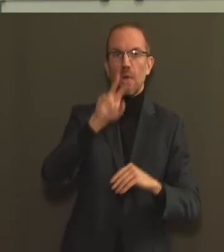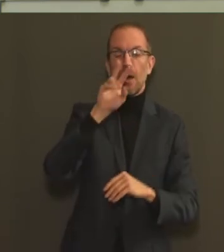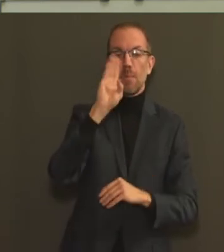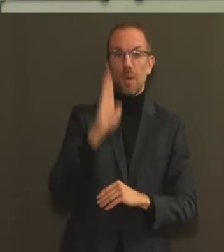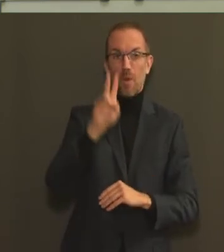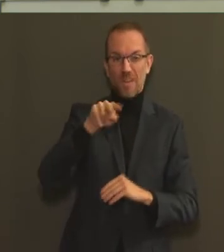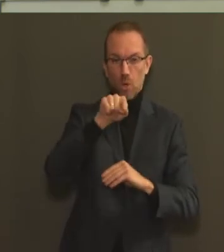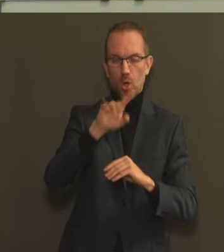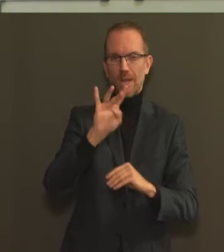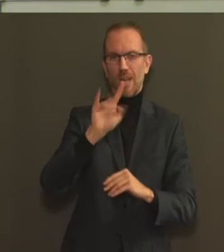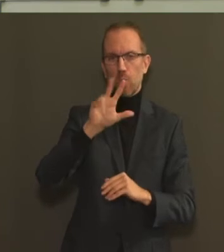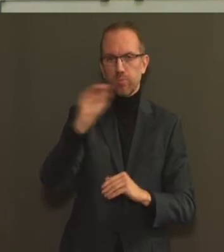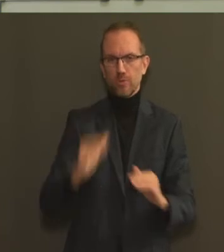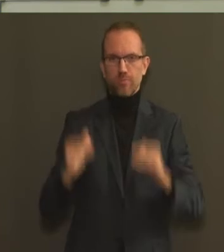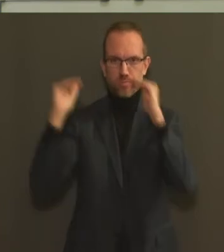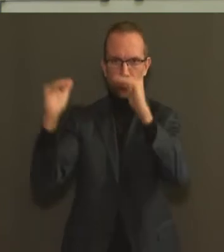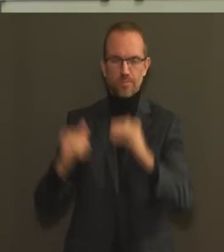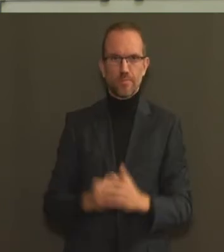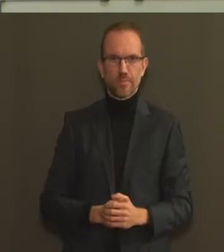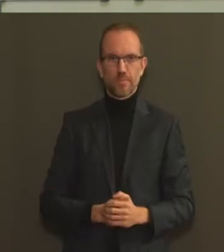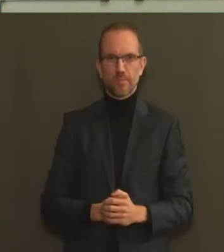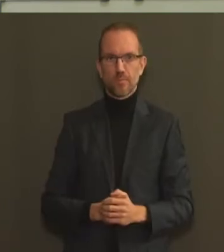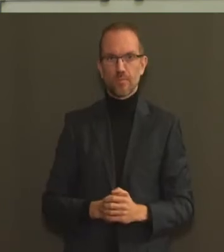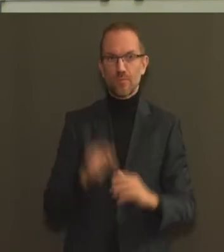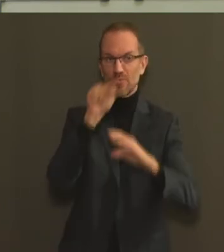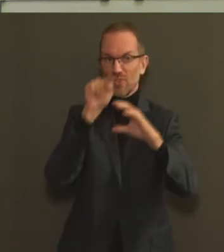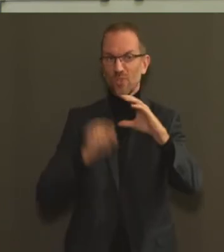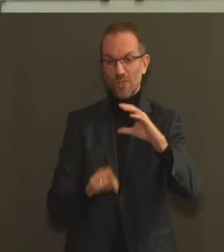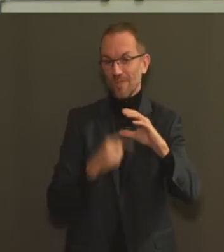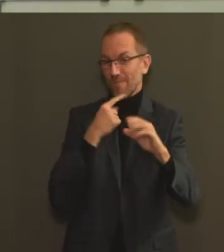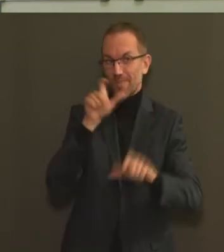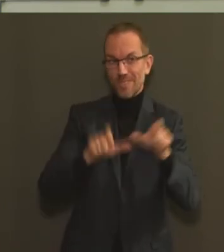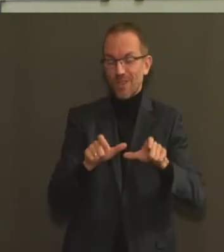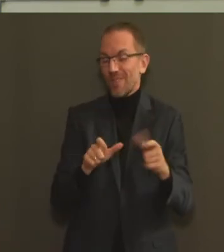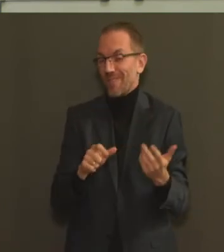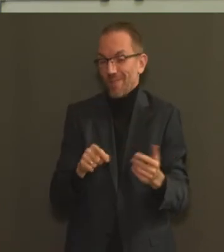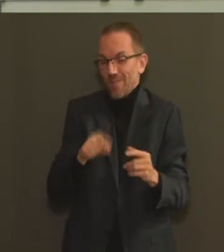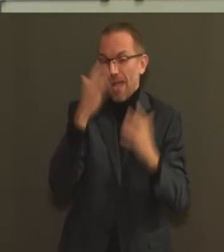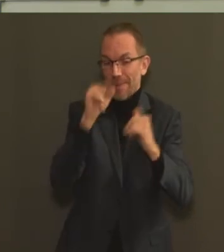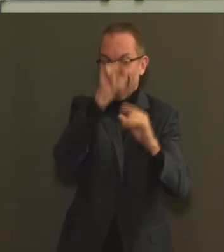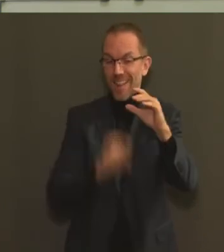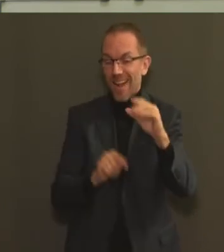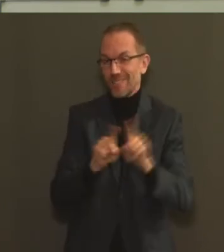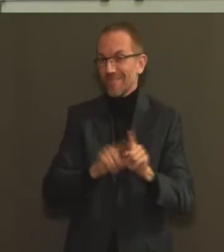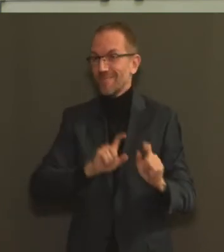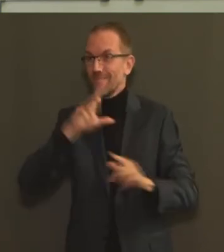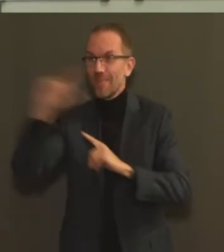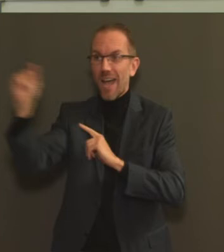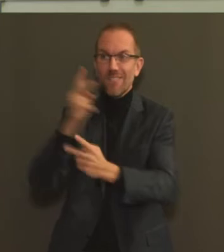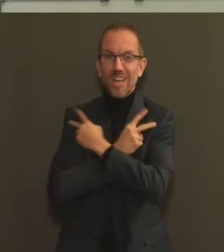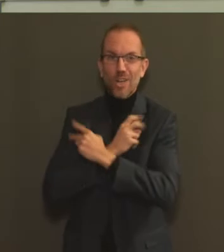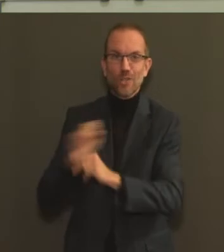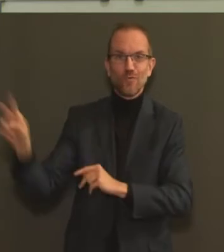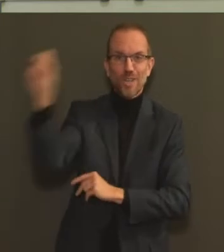gens qui ont une propension à voyager et sont en contact internationaux. En nombre absolu du nombre de nouveaux cas, c'est cependant toujours